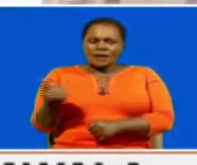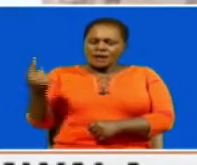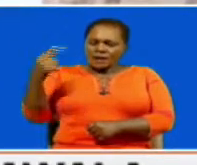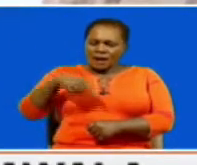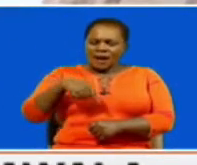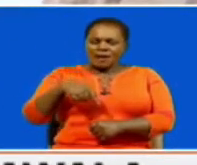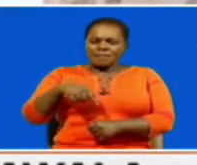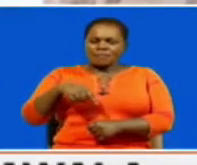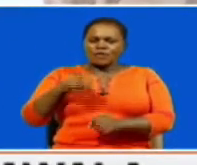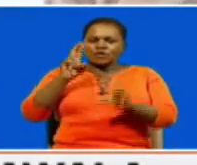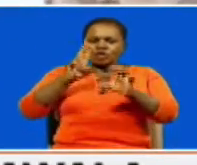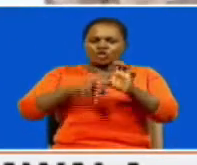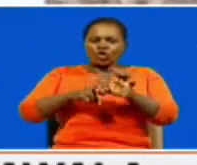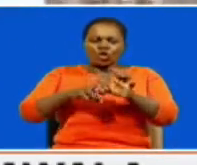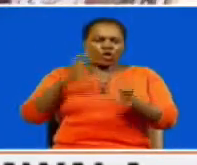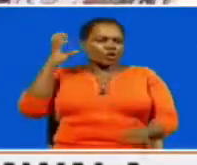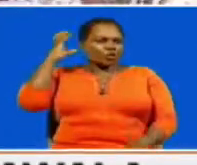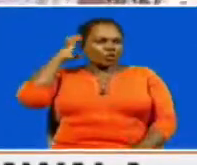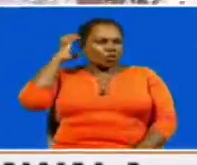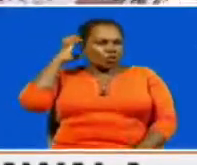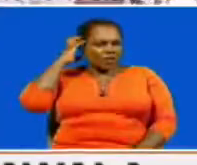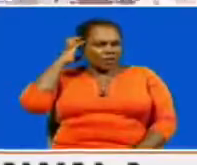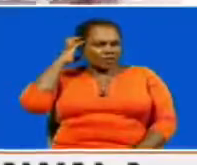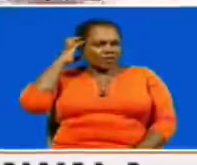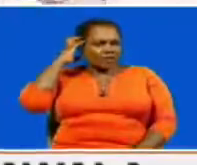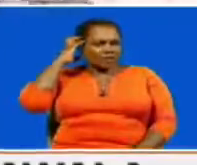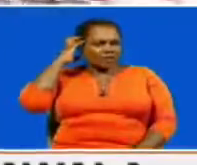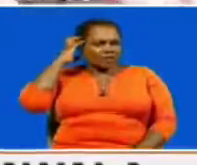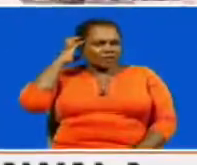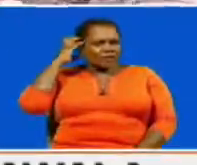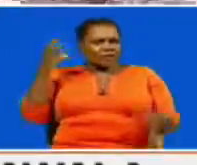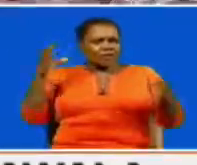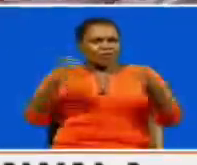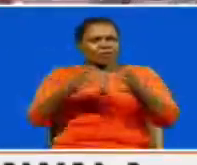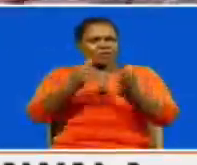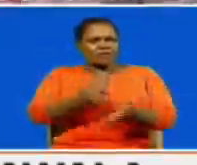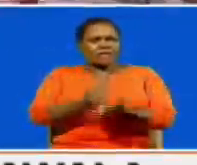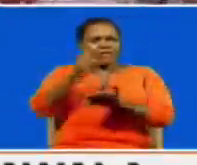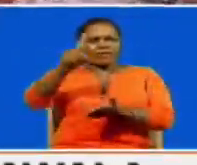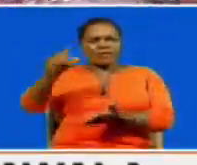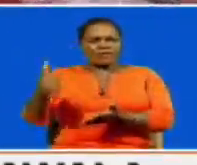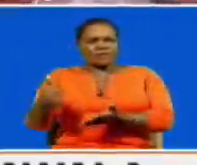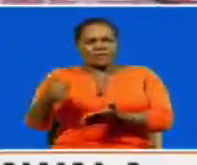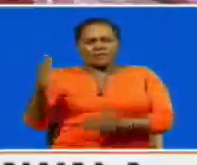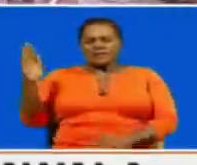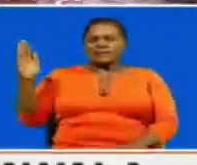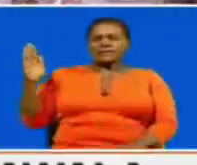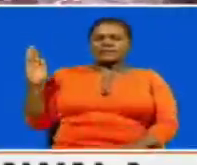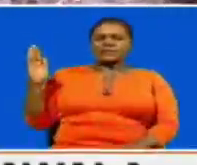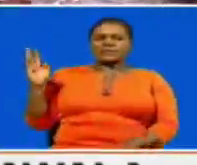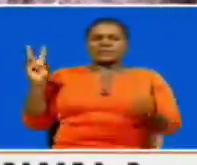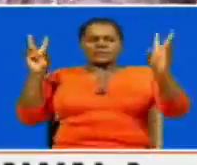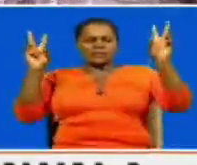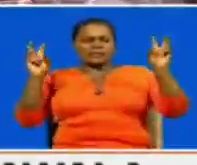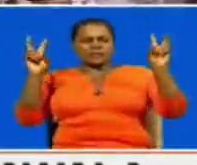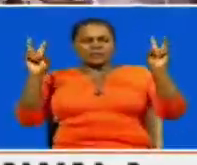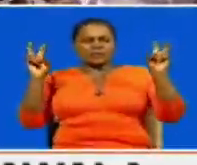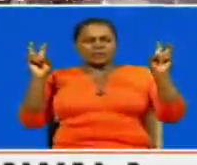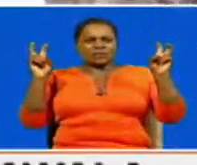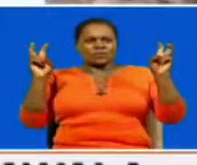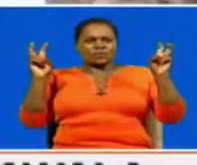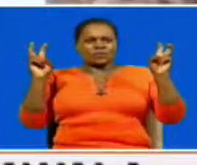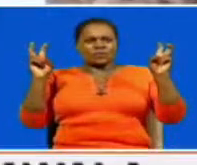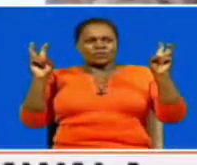wakuje wajisomeshe mambo ya lugha, mambo ya kuhusiana na jamii, kusaidiana, mambo ya security,